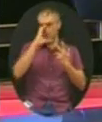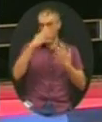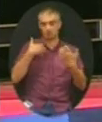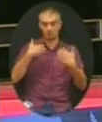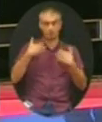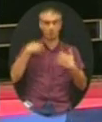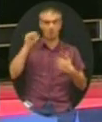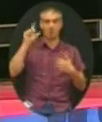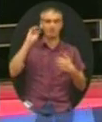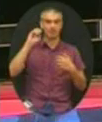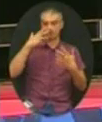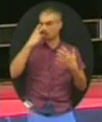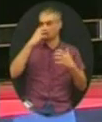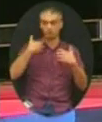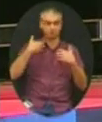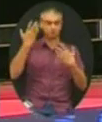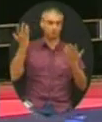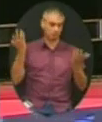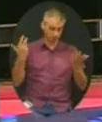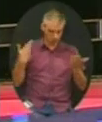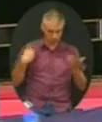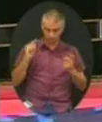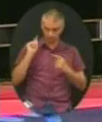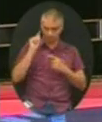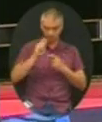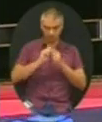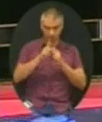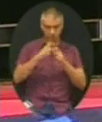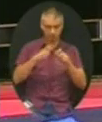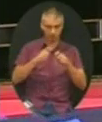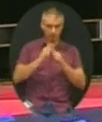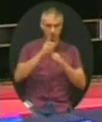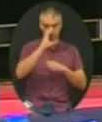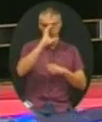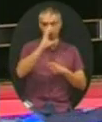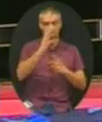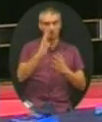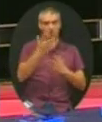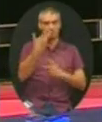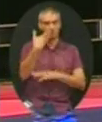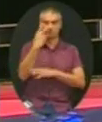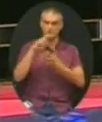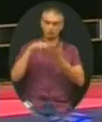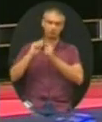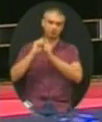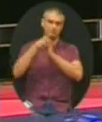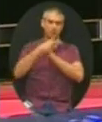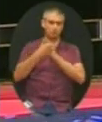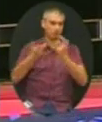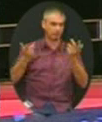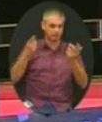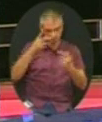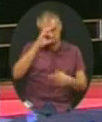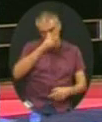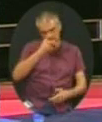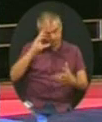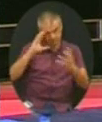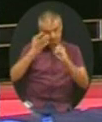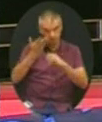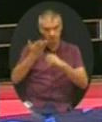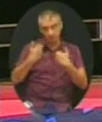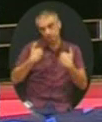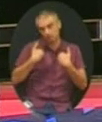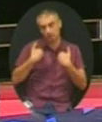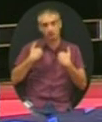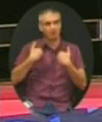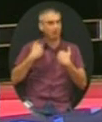תיאטרון אלמידן, לראות הצגה בתיאטרון אלמידן, נתכבד, נגיע, נשלם כרטיס ונראה. למה משלם המסים צריך לשלם על זה? זו התפיסה המעוותת שאני